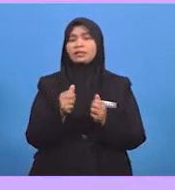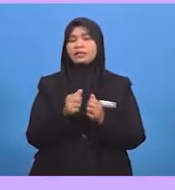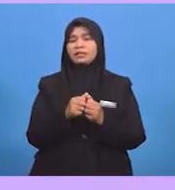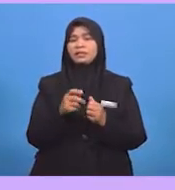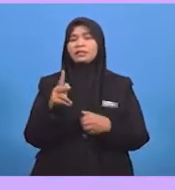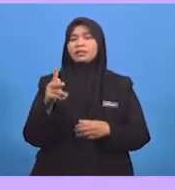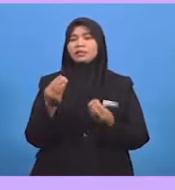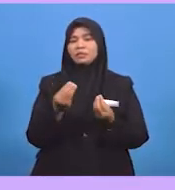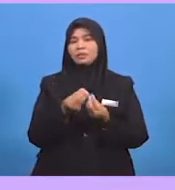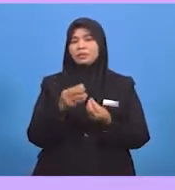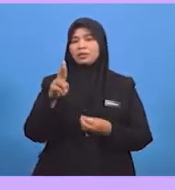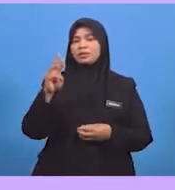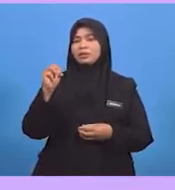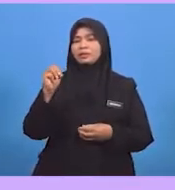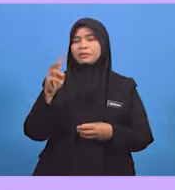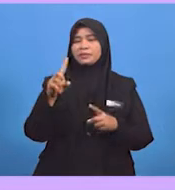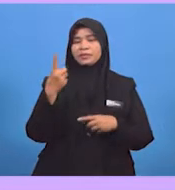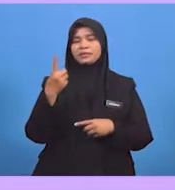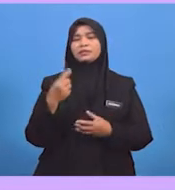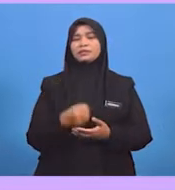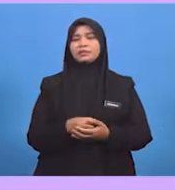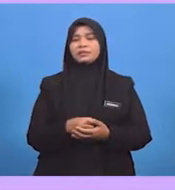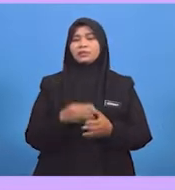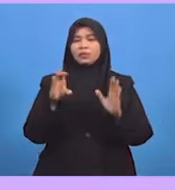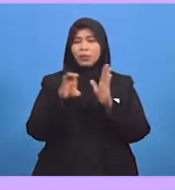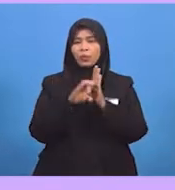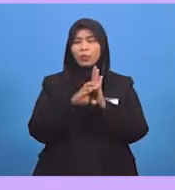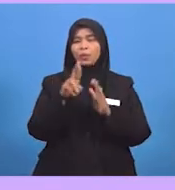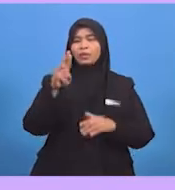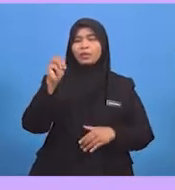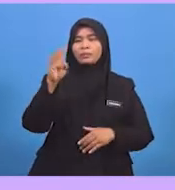kadar pertukaran RM sahaja. Contoh